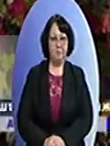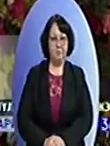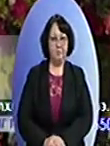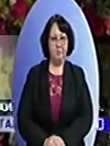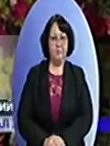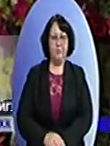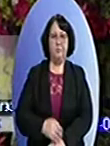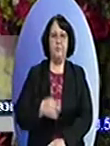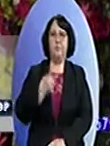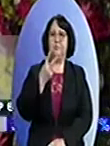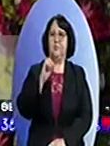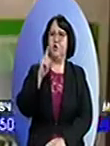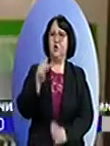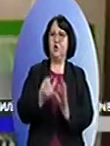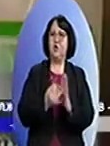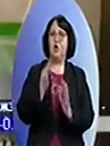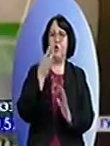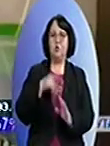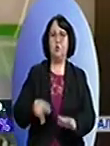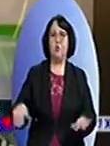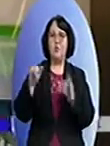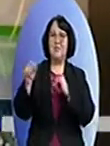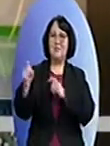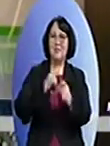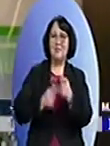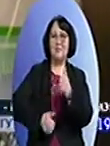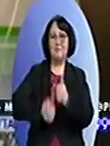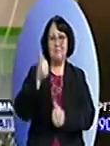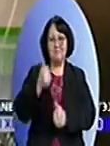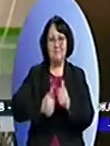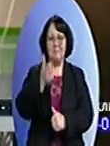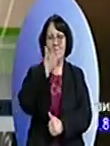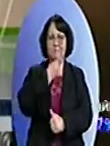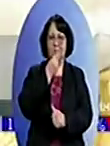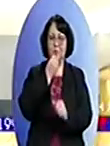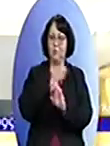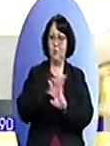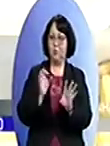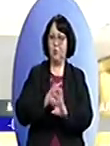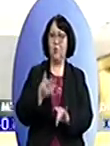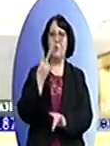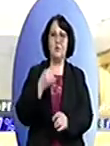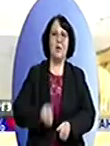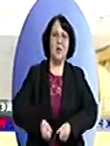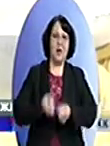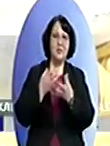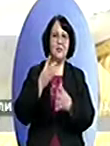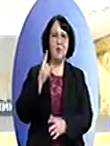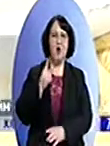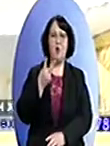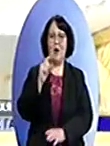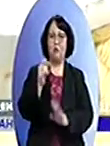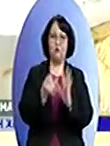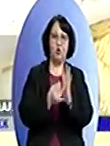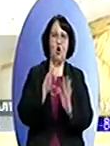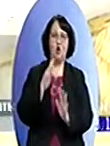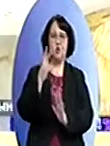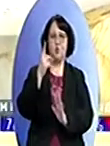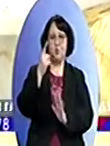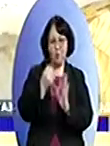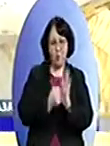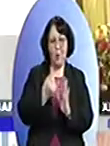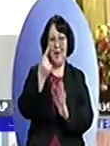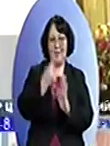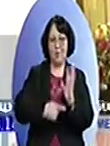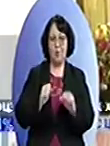Мөн өнгөрсөн 2017 онд хоёр орны харилцаанд ололт амжилттай олон үйл явдал болсны нэг нь 2017 оны 6 дугаар сард болсон.